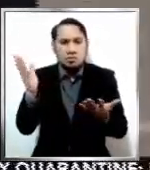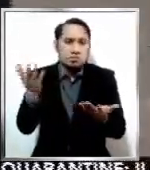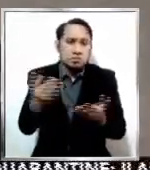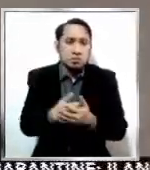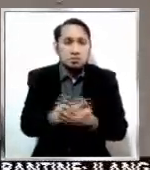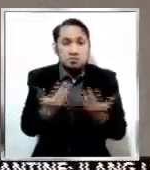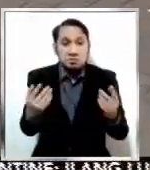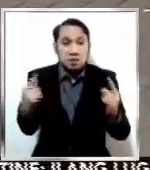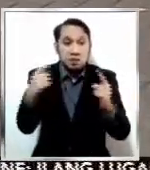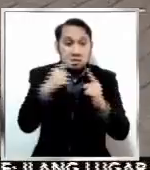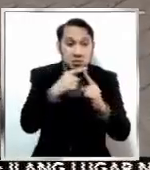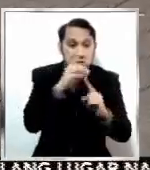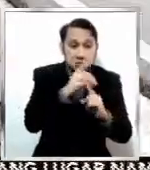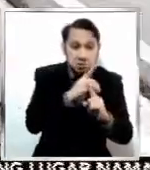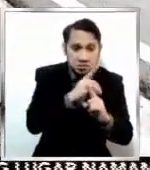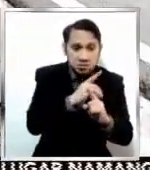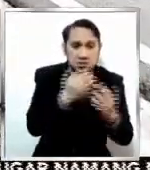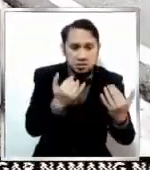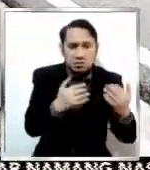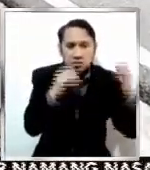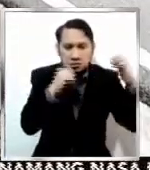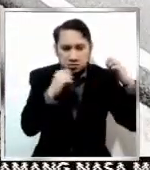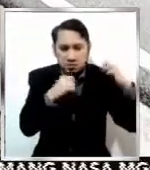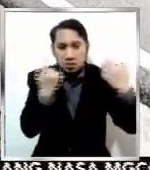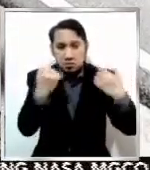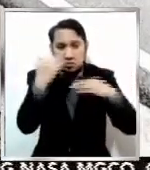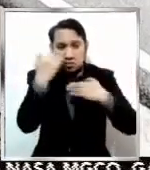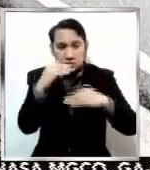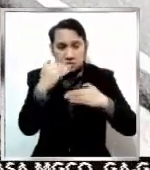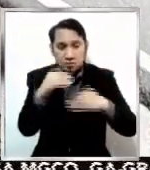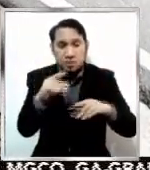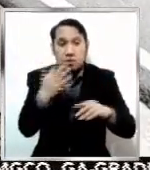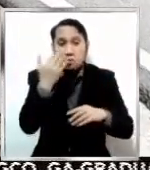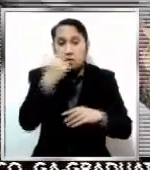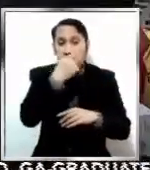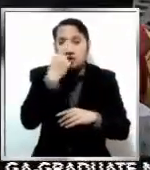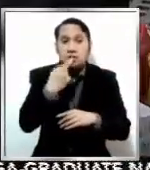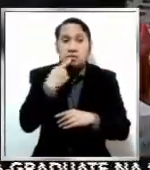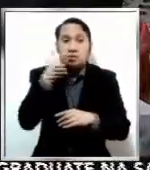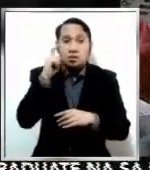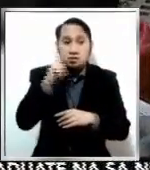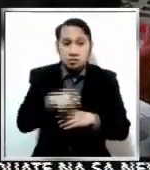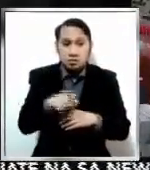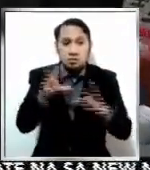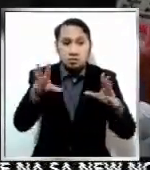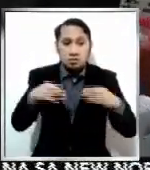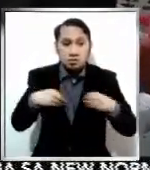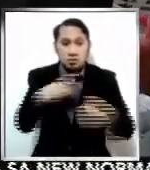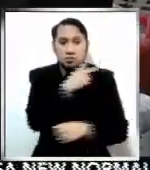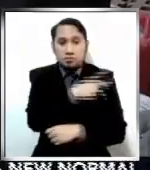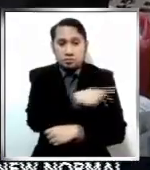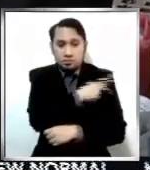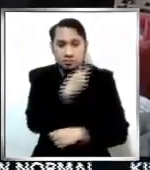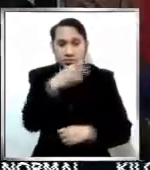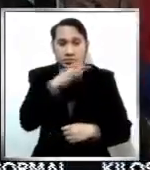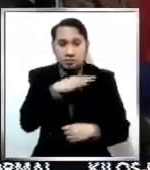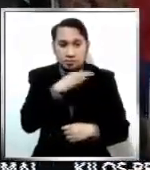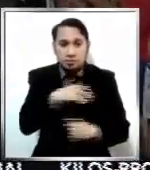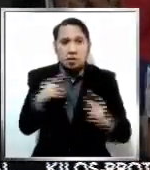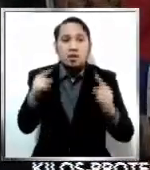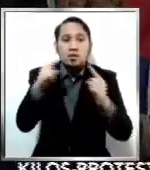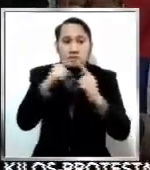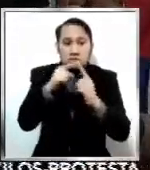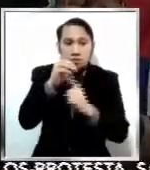muna ang maaasahan sa ngayon ni Rufa. May direktiba na ang PhilHealth na matatanggap ng mga pasyente ang ganitong benepisyo hanggang December 19